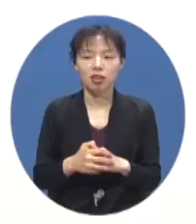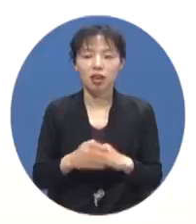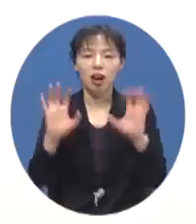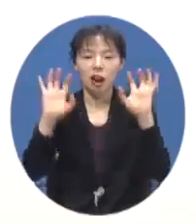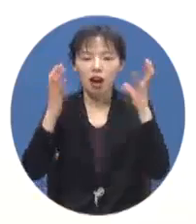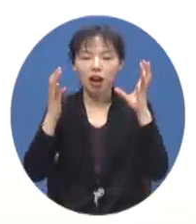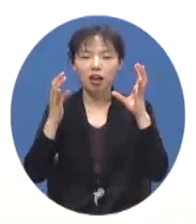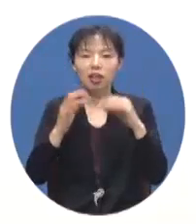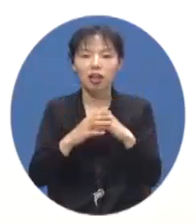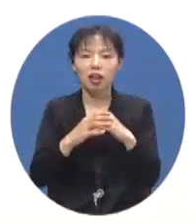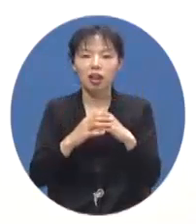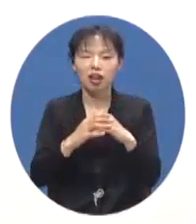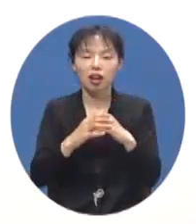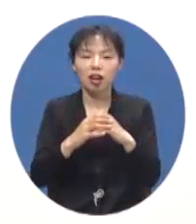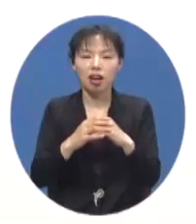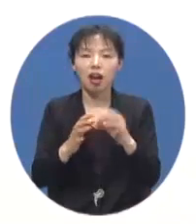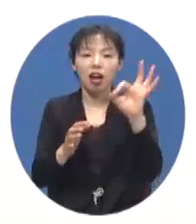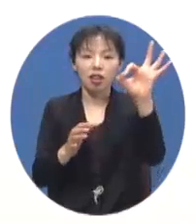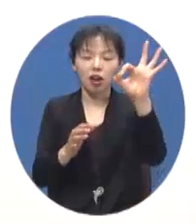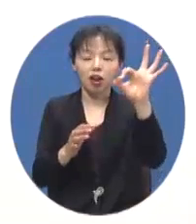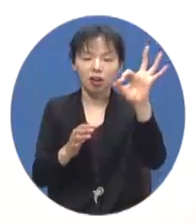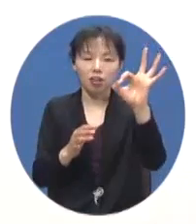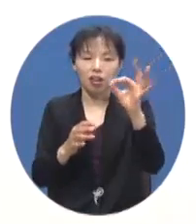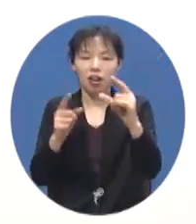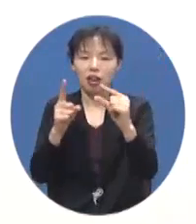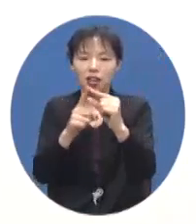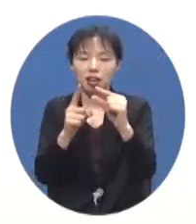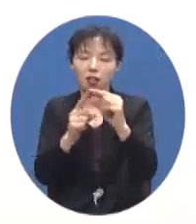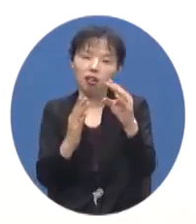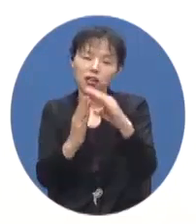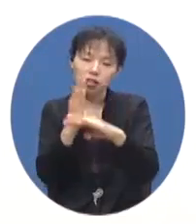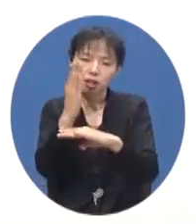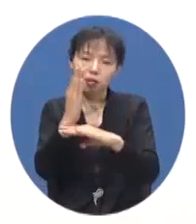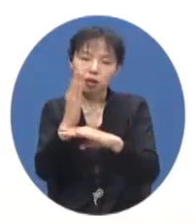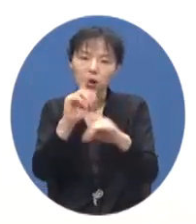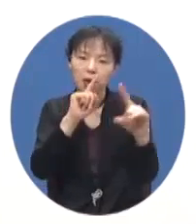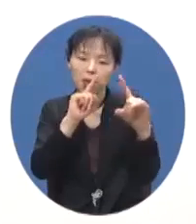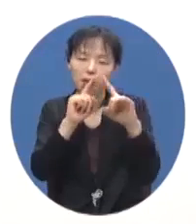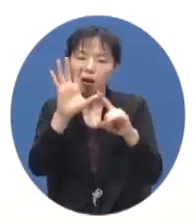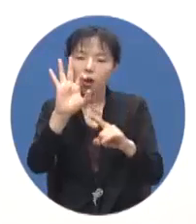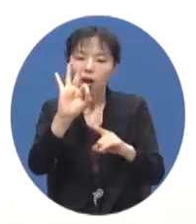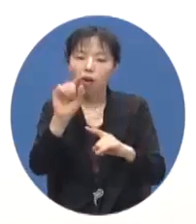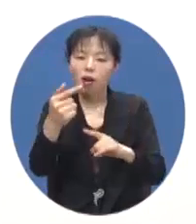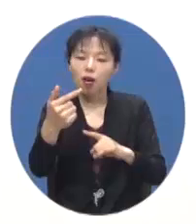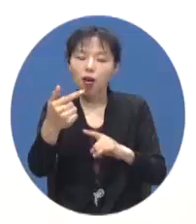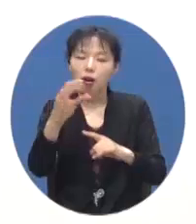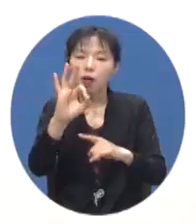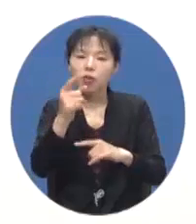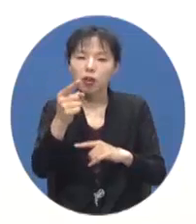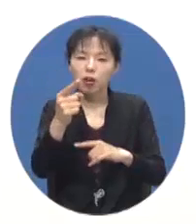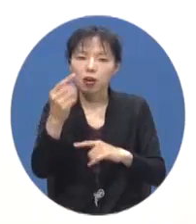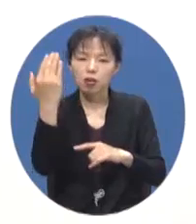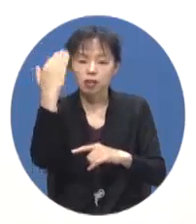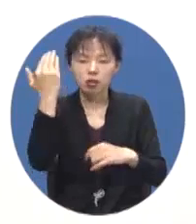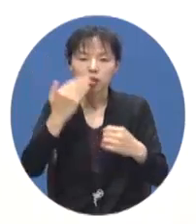아이가 10개 이상의 단어를 지렁이, 말했다면 바퀴벌레. 어휘력이 좋은 편이고 언어지능이 높을 겁니다.